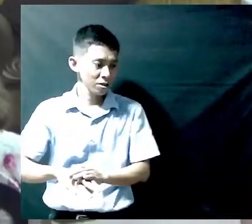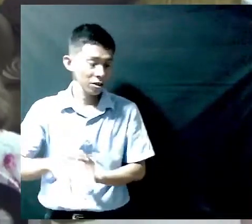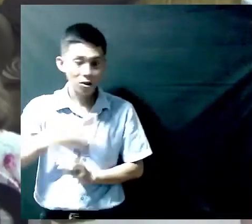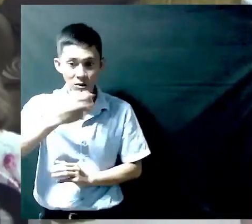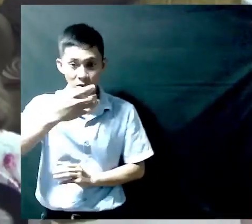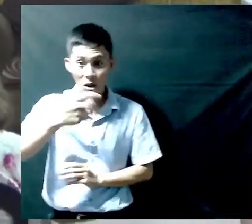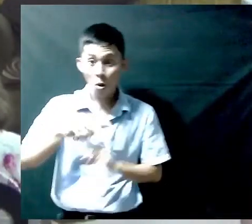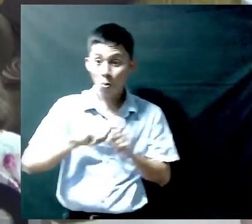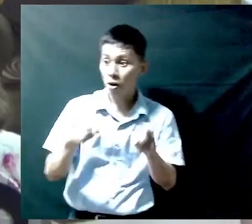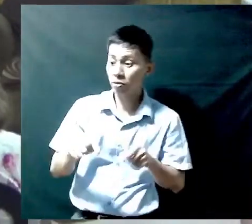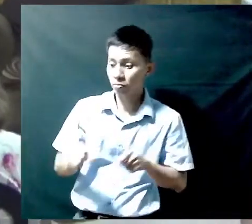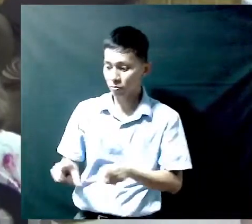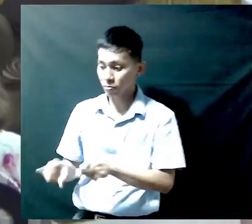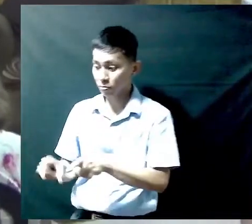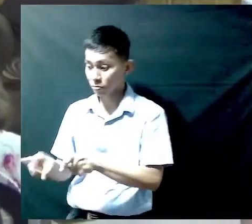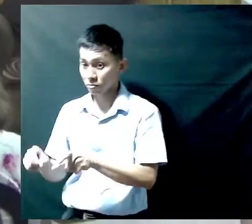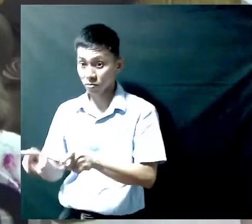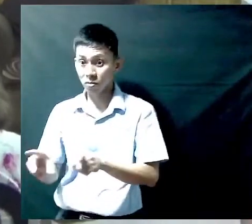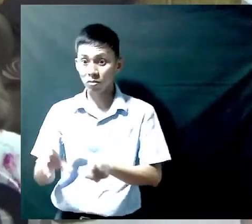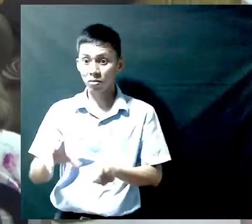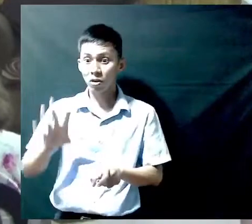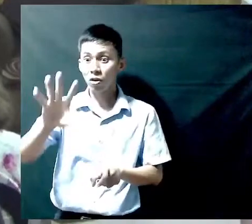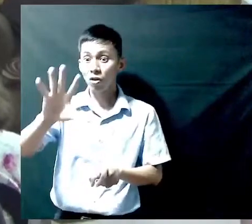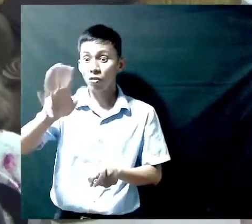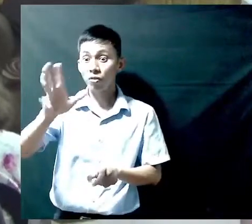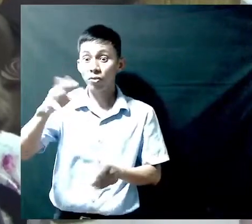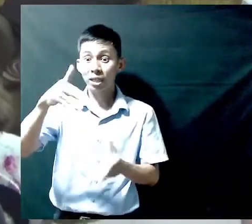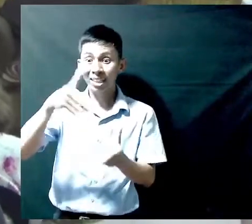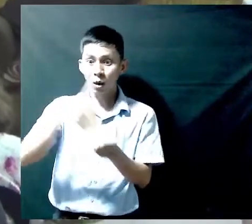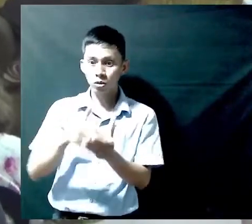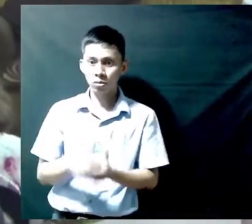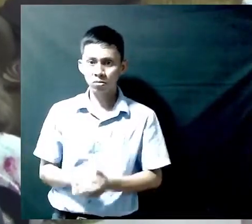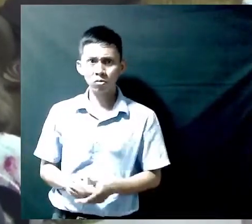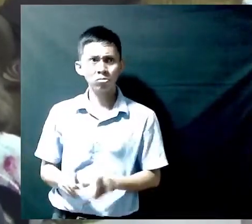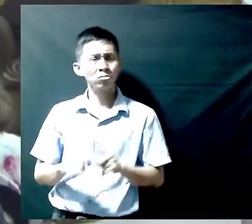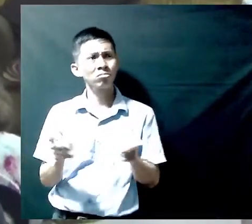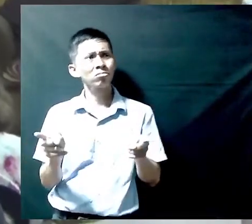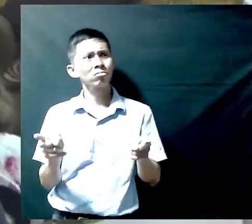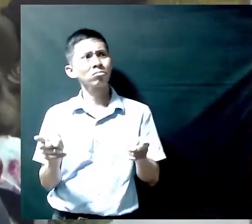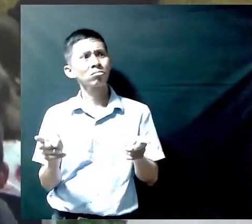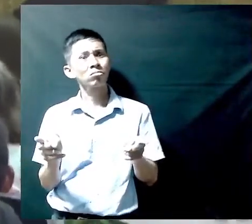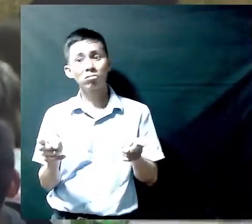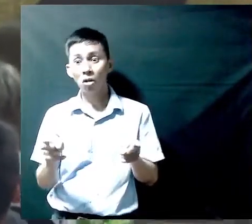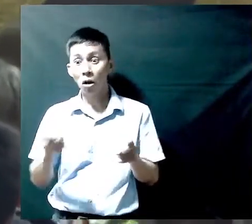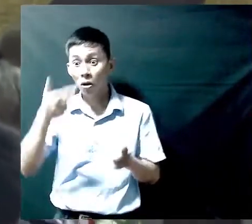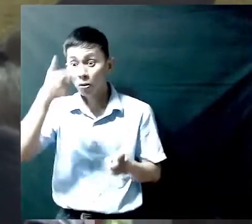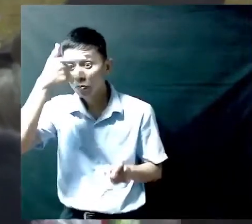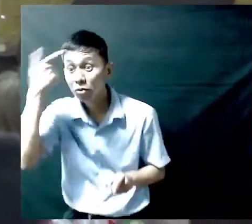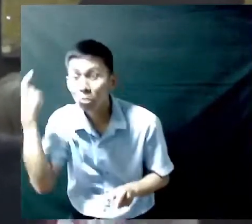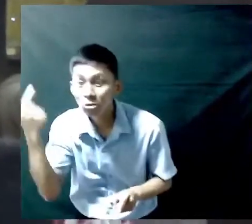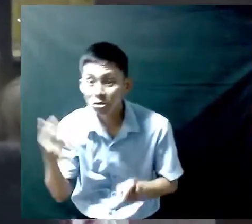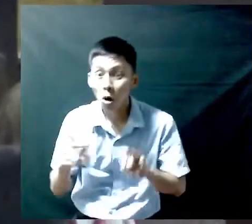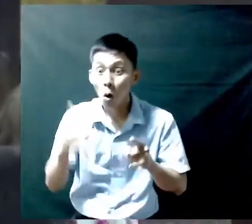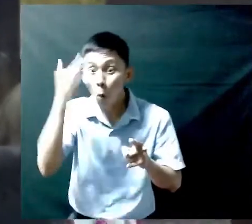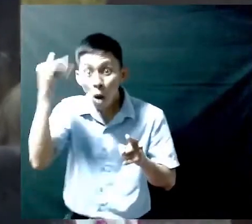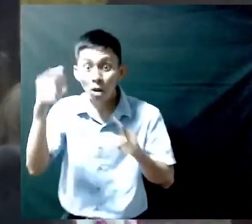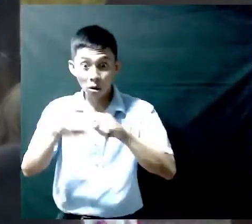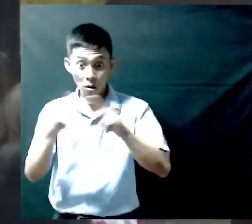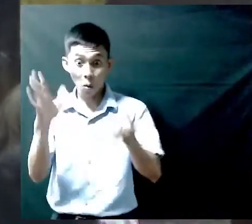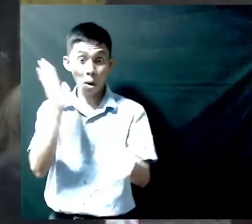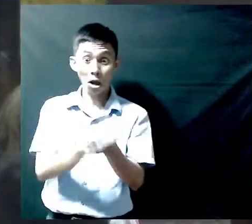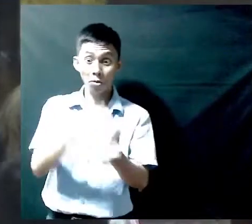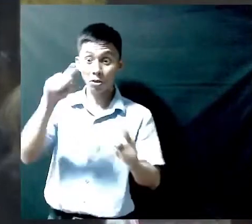presyo 50,000 pesos. Alam niyo kung anong difference? May pirma ni Senator Manny Pacquiao.